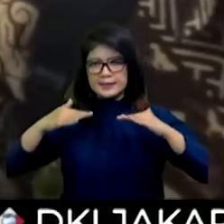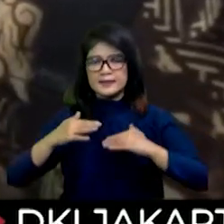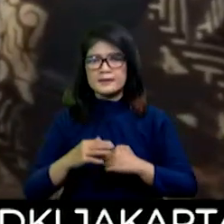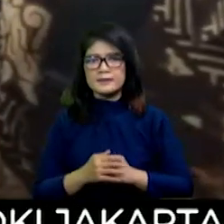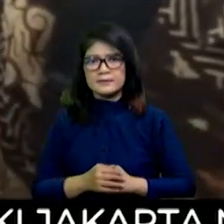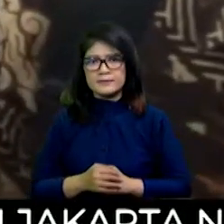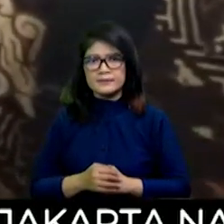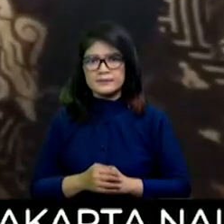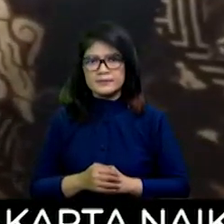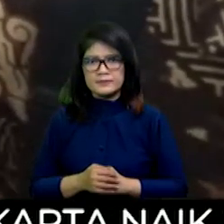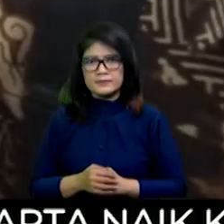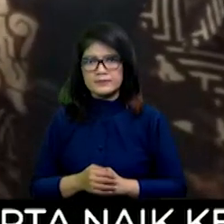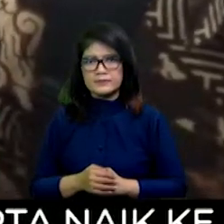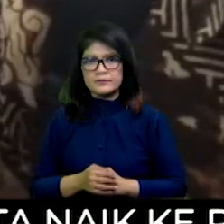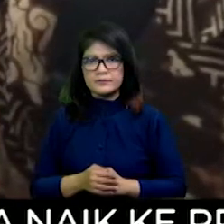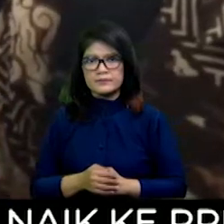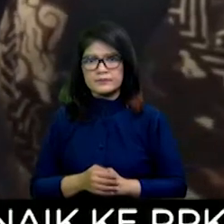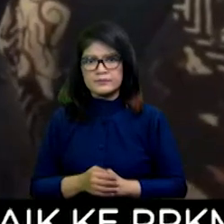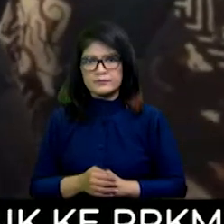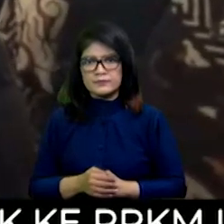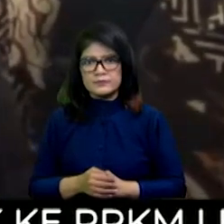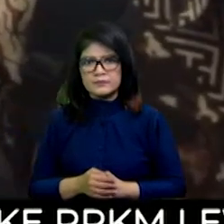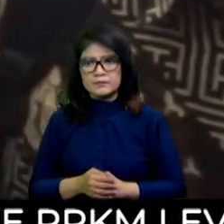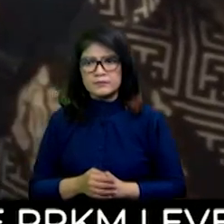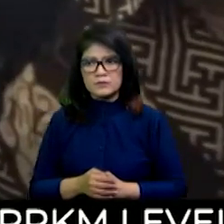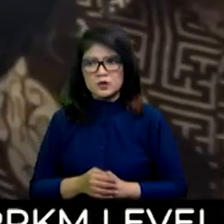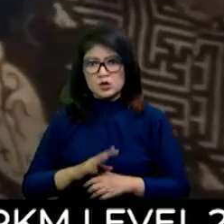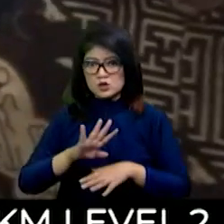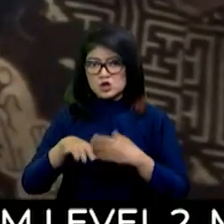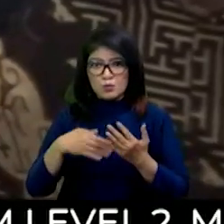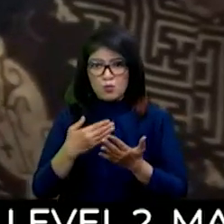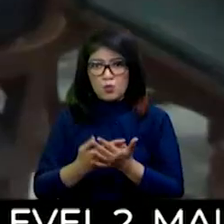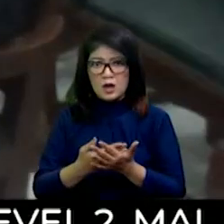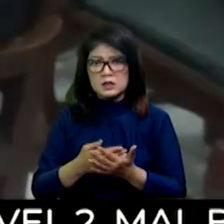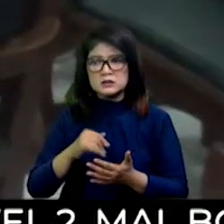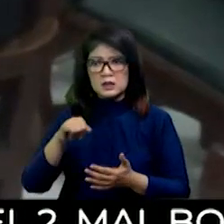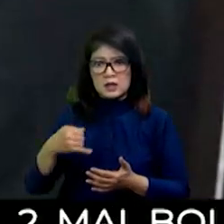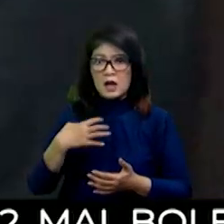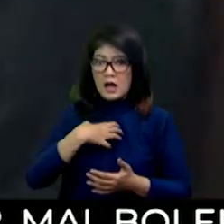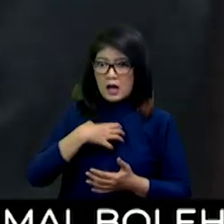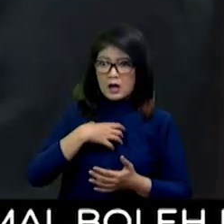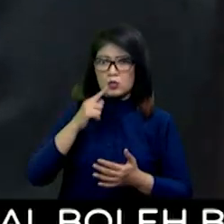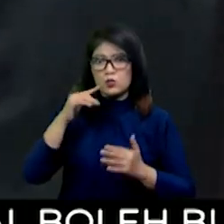dengan Edi sebelumnya berarti. Iya. Seluruh terdakwa kan wajar itu punya haknya.